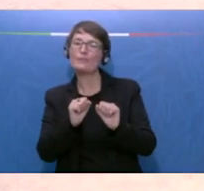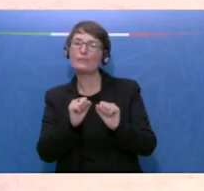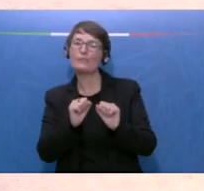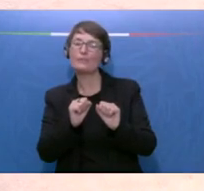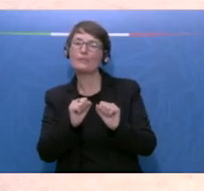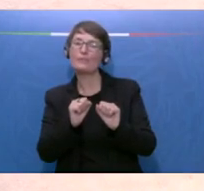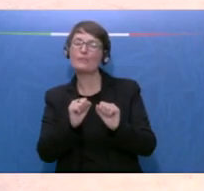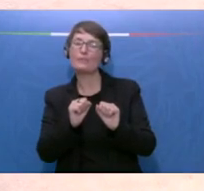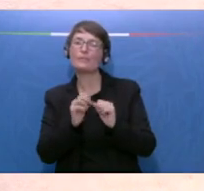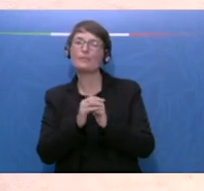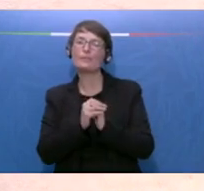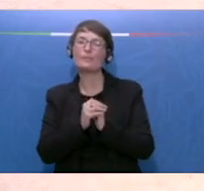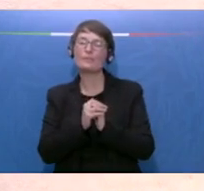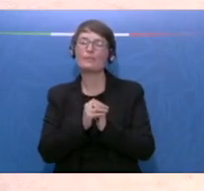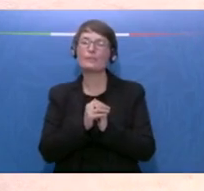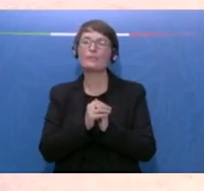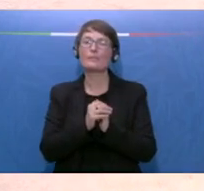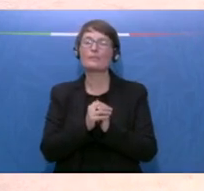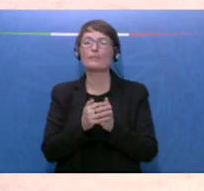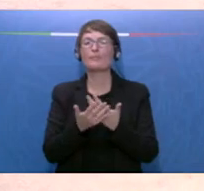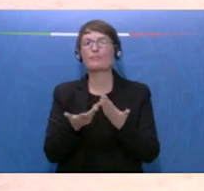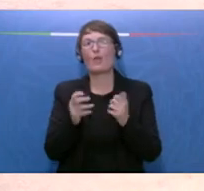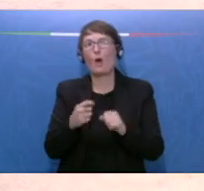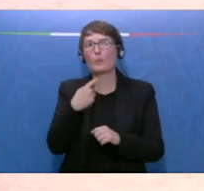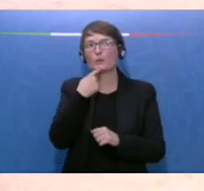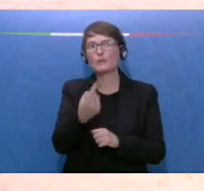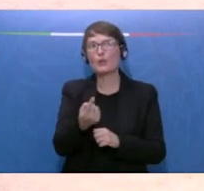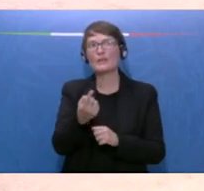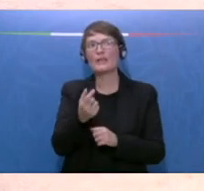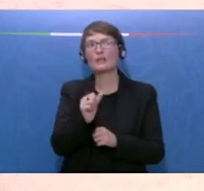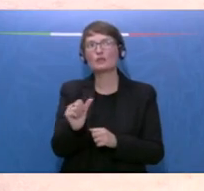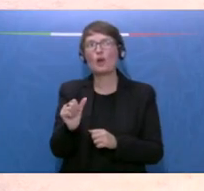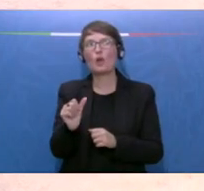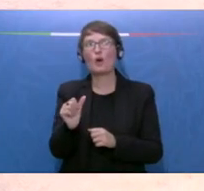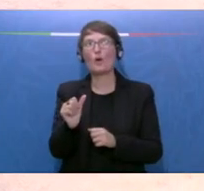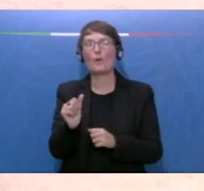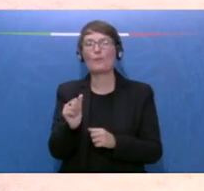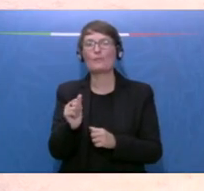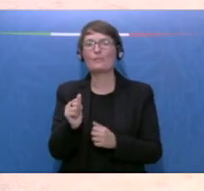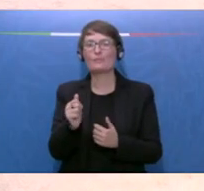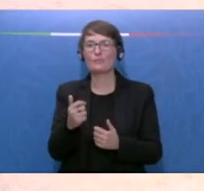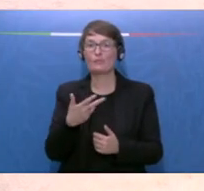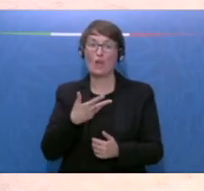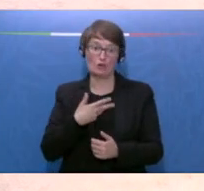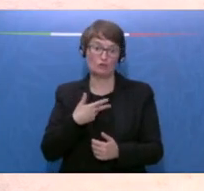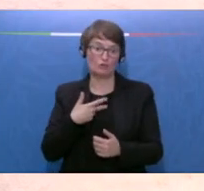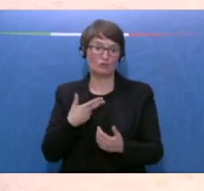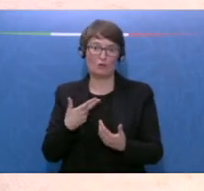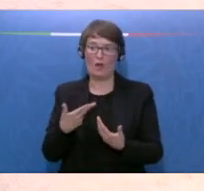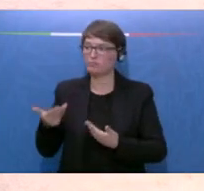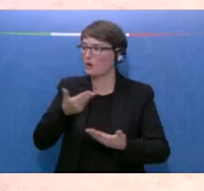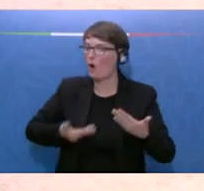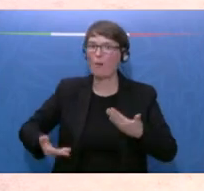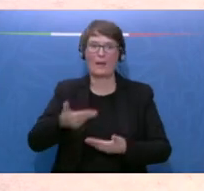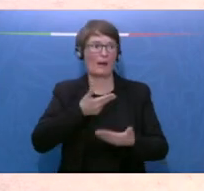de france forces indieframe countries kobrett cooperation prime